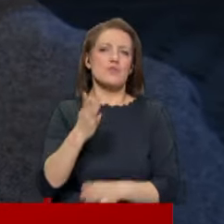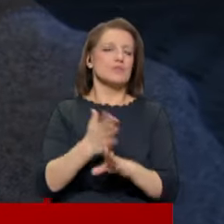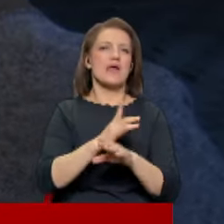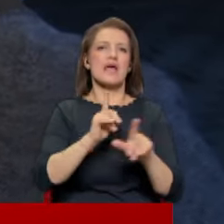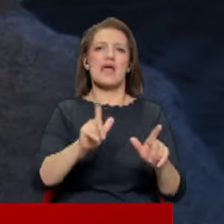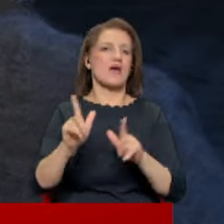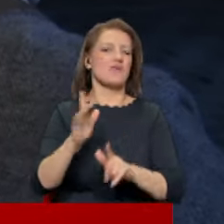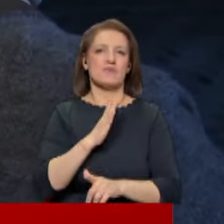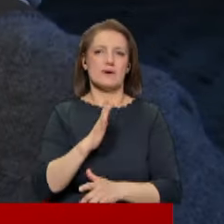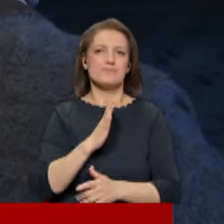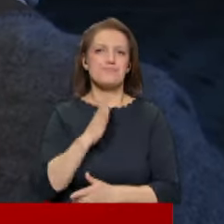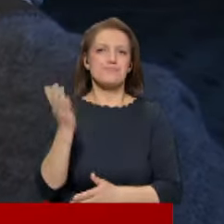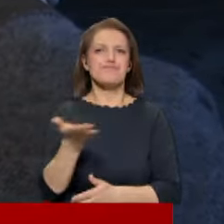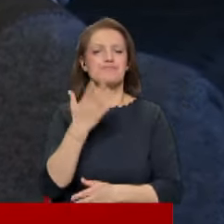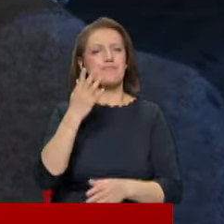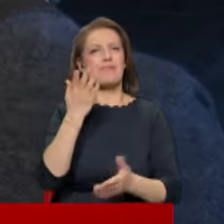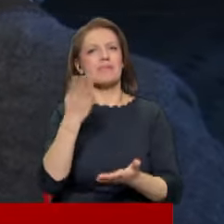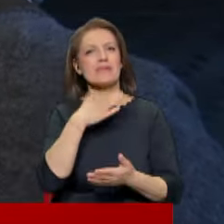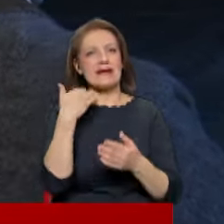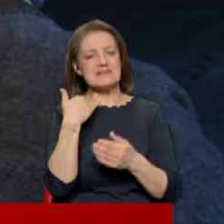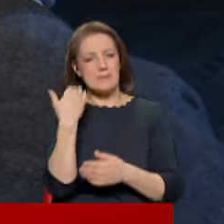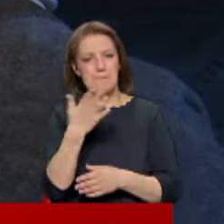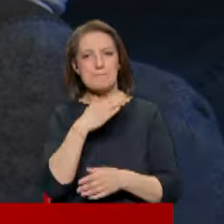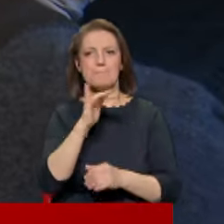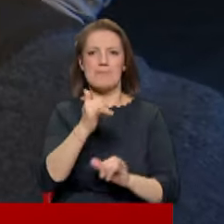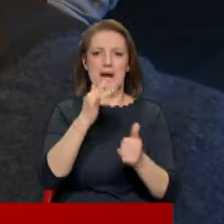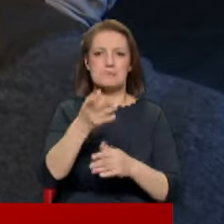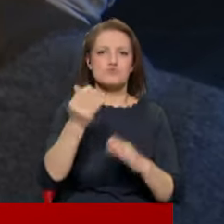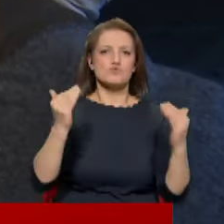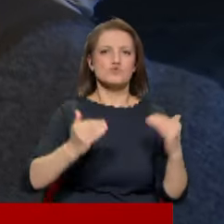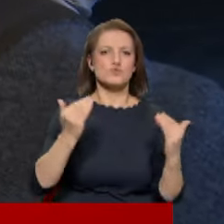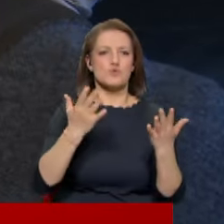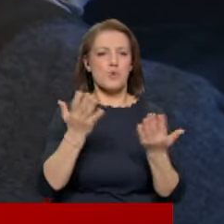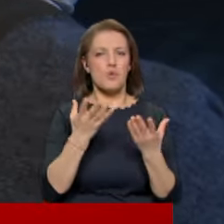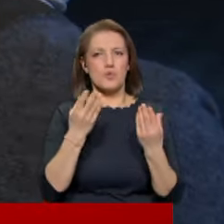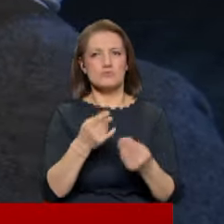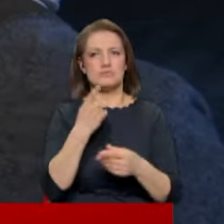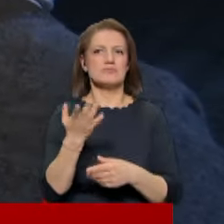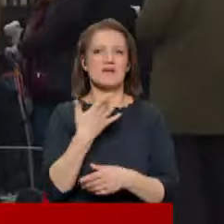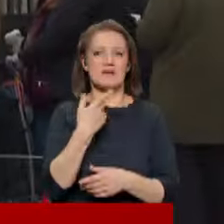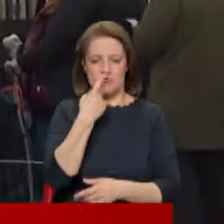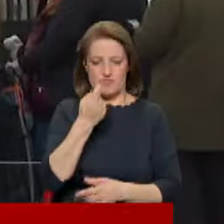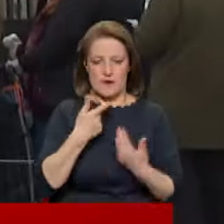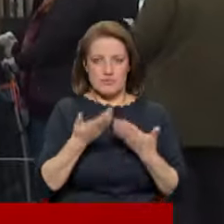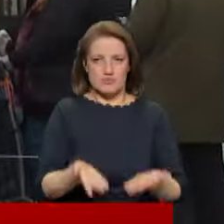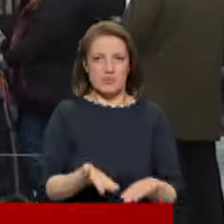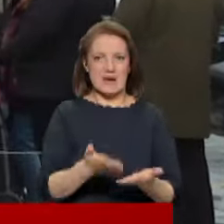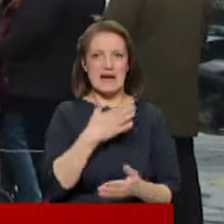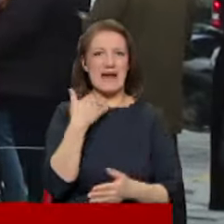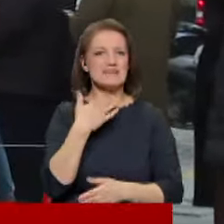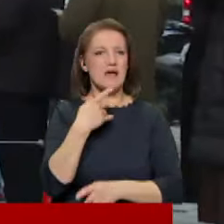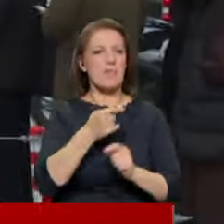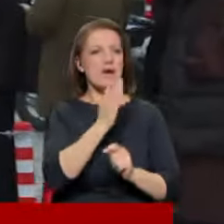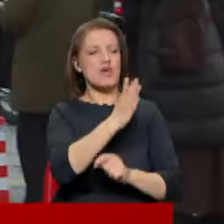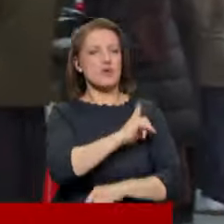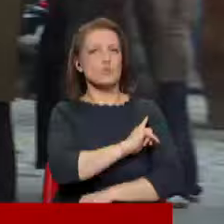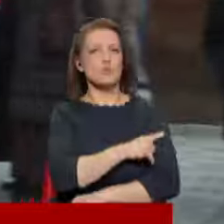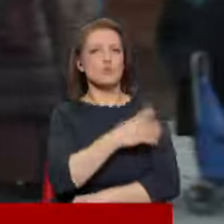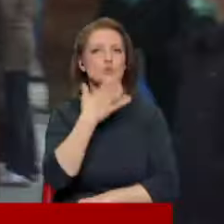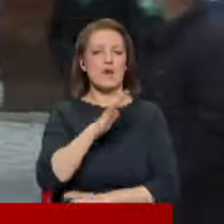gerek olsun ki? Eğer şeylerde, kasaplarda, marketlerde bu ucuz olmuş olsaydı bizim ne işimiz vardı burada? Kasaba gidecek güç yok. Et ve